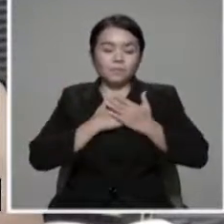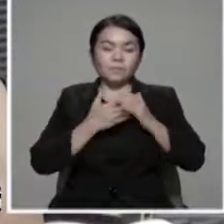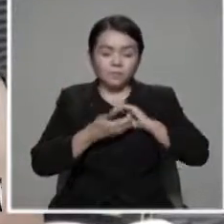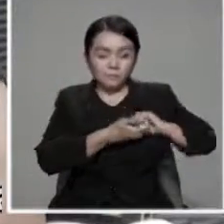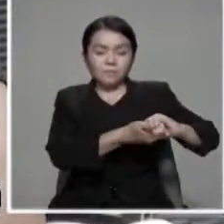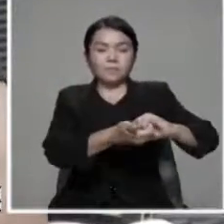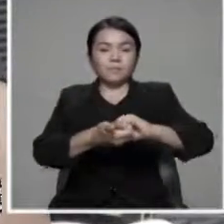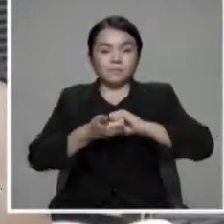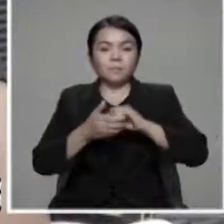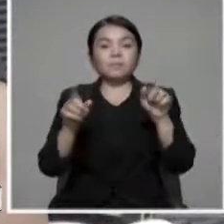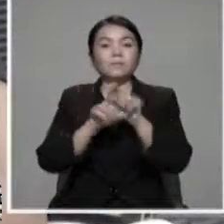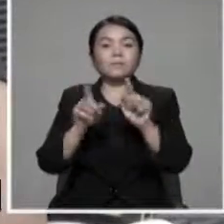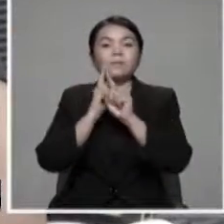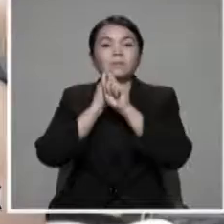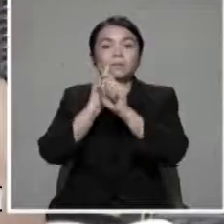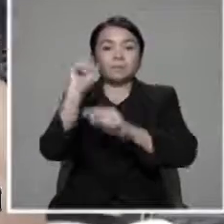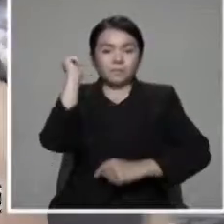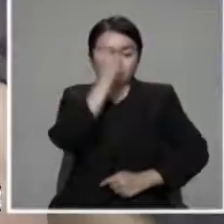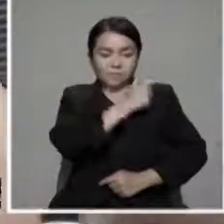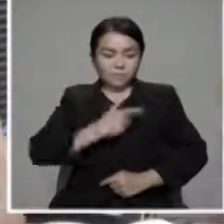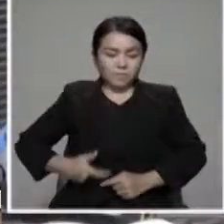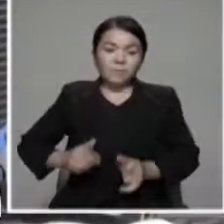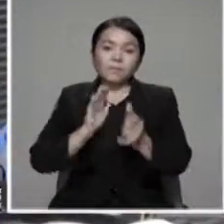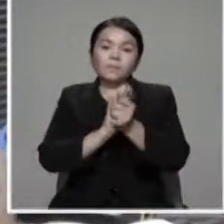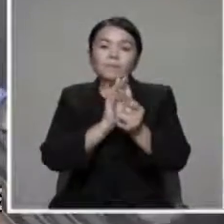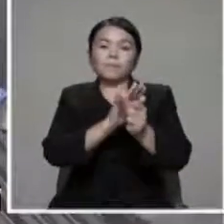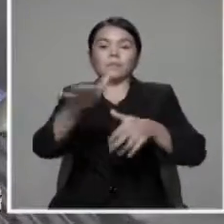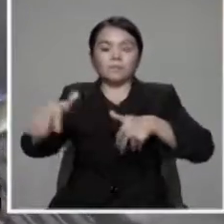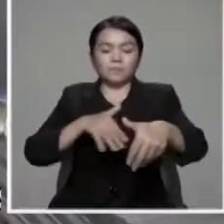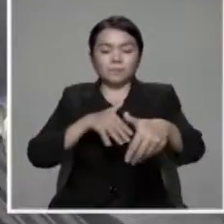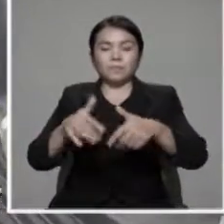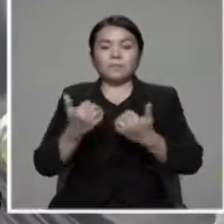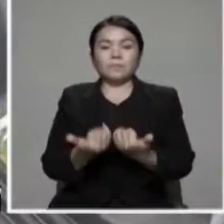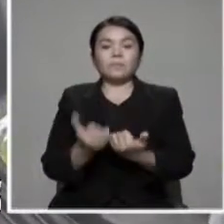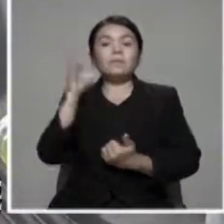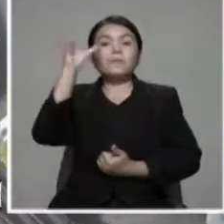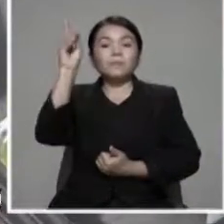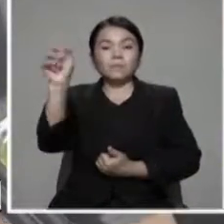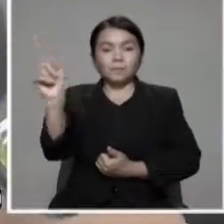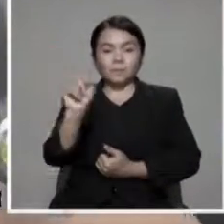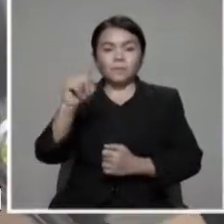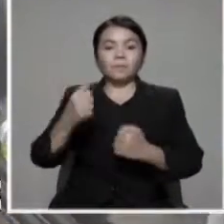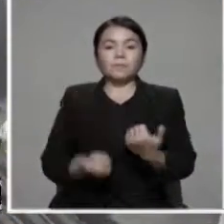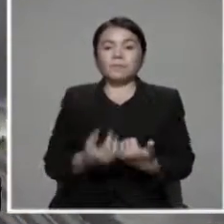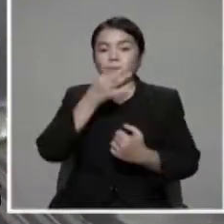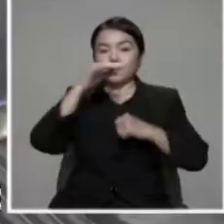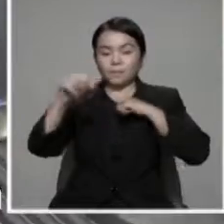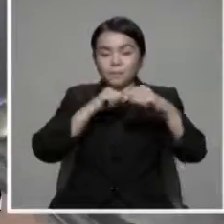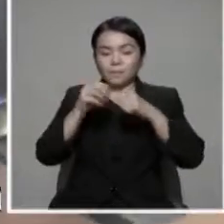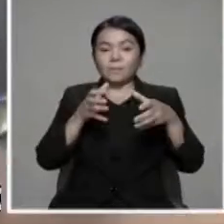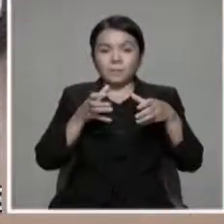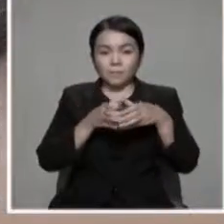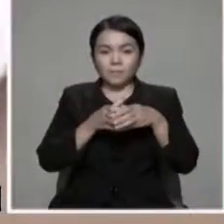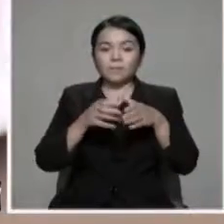คคีกันเหมือนที่พ่อหลวงเรารักและดูแลเรามาครับ ขณะที่ในวันพรุ่งนี้ครับมนัสบุญจำนงพร้อมกับคณะจะออกวิ่งส